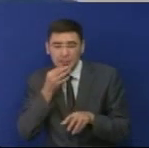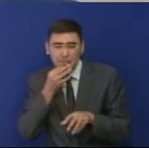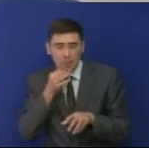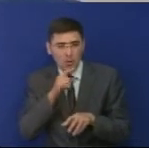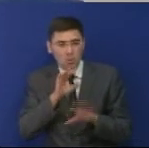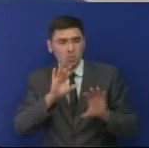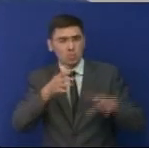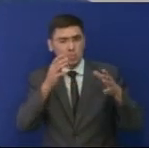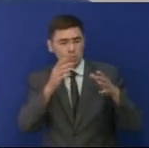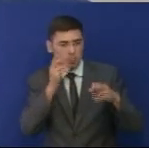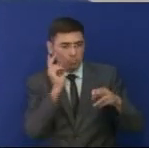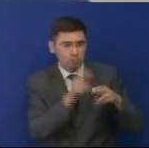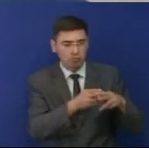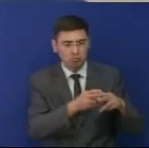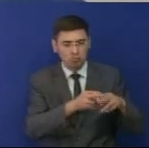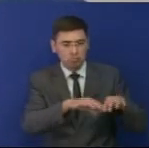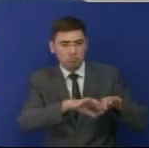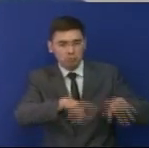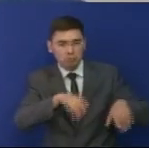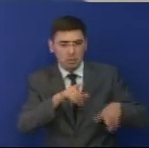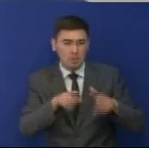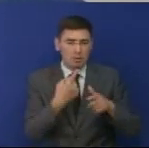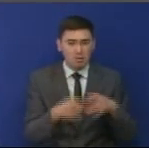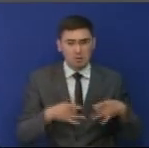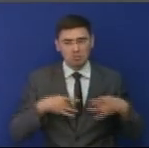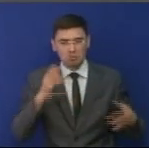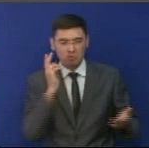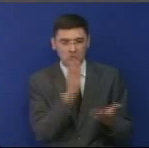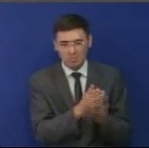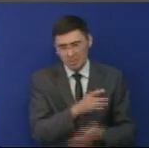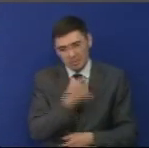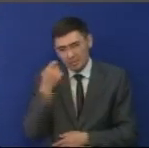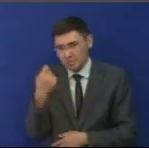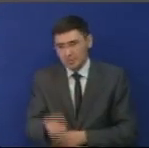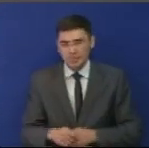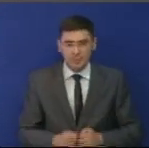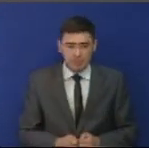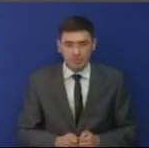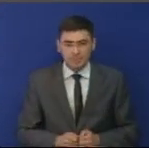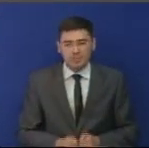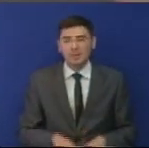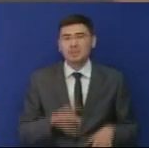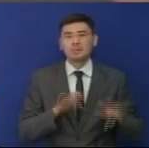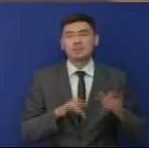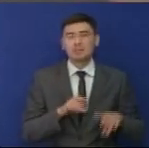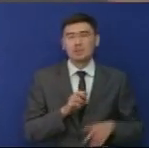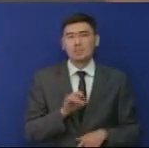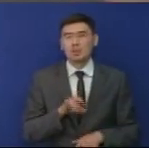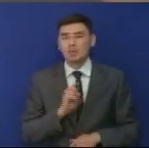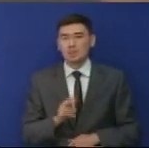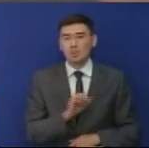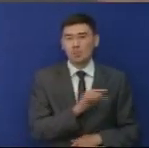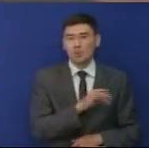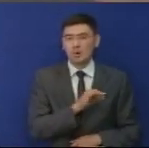когда бы он перебил кого-то или ответил резко. Пресс-секретарь президента Берик Уали в интервью одному из информационных